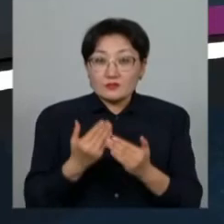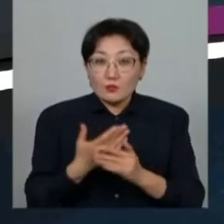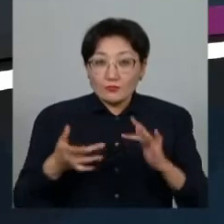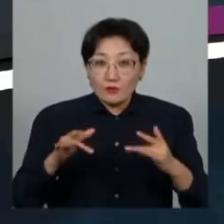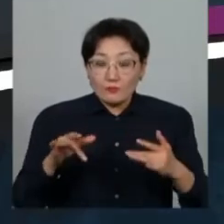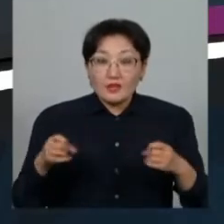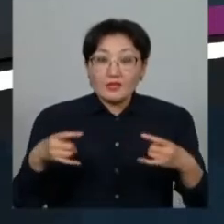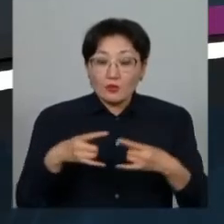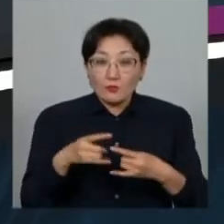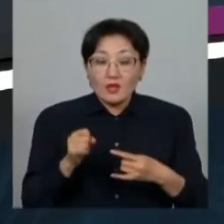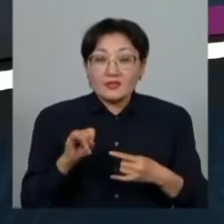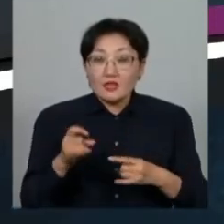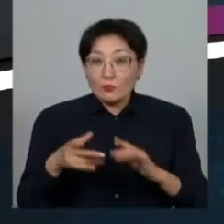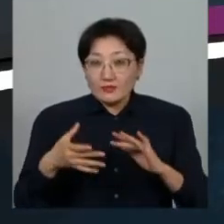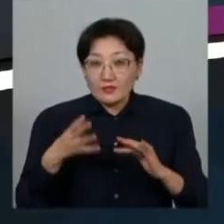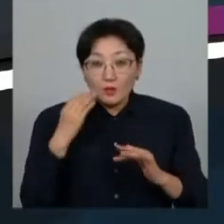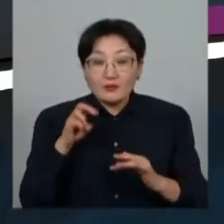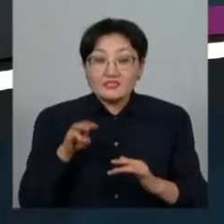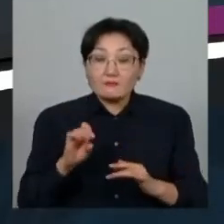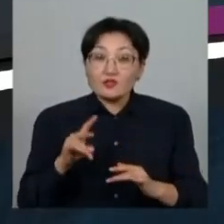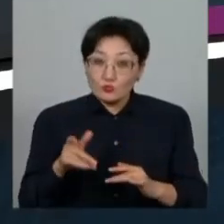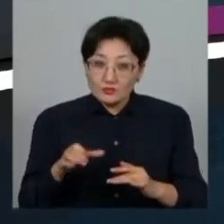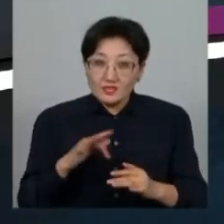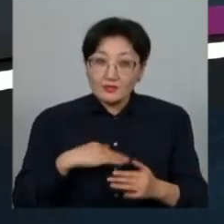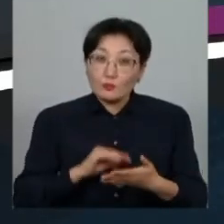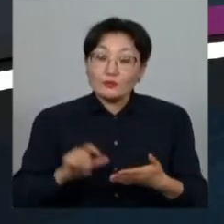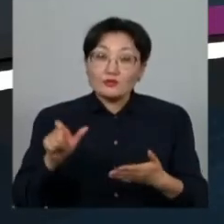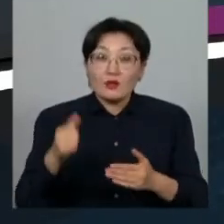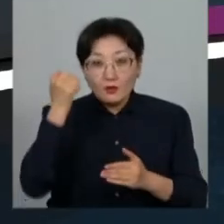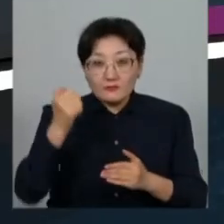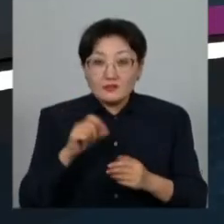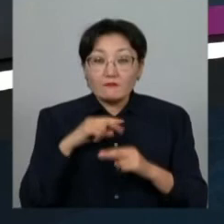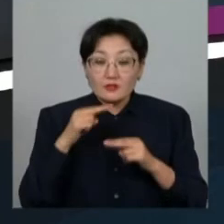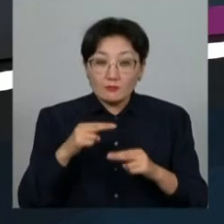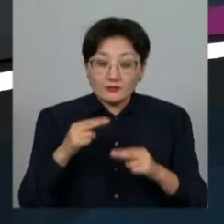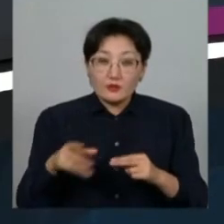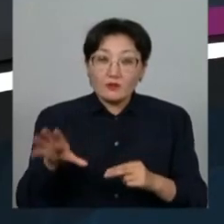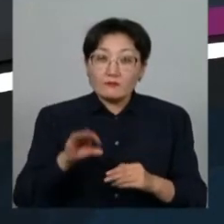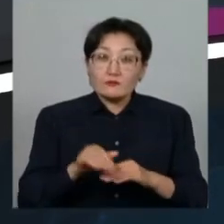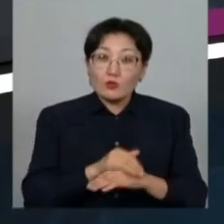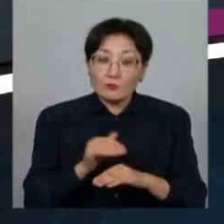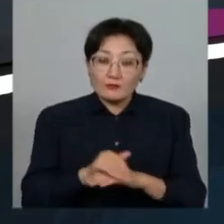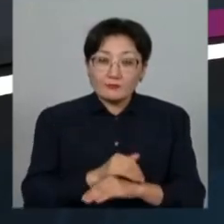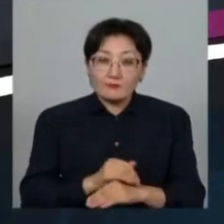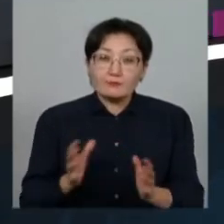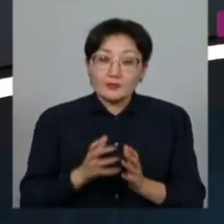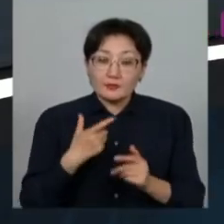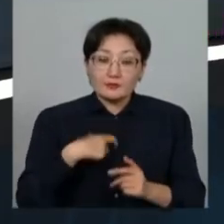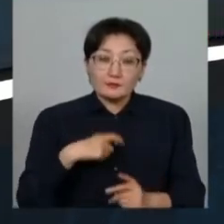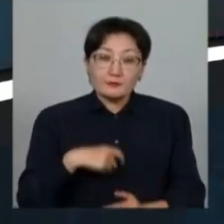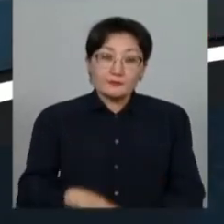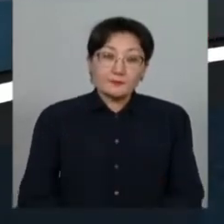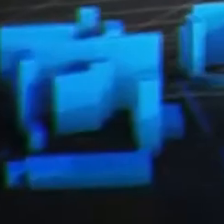сайте almaty.tv и YouTube-канале Алматы TV News. Я Диас Махамбетов. Благодарю вас за внимание. Всего доброго. Берегите себя.